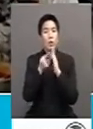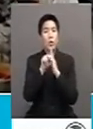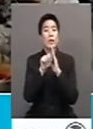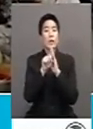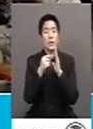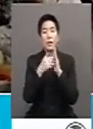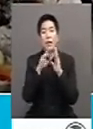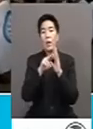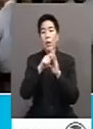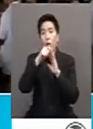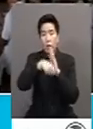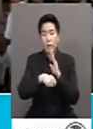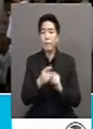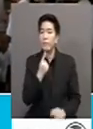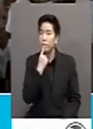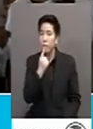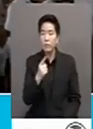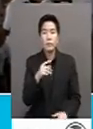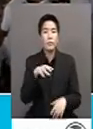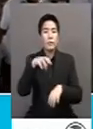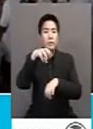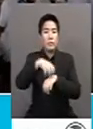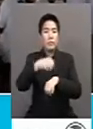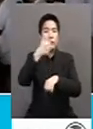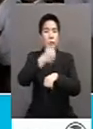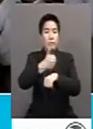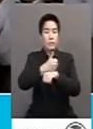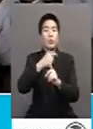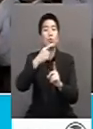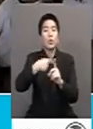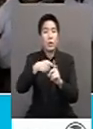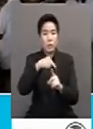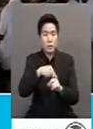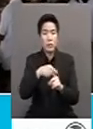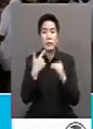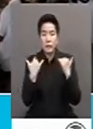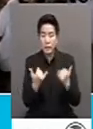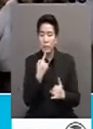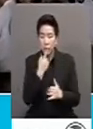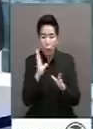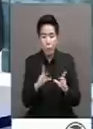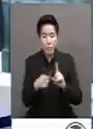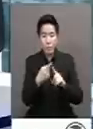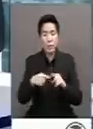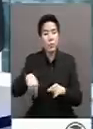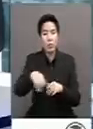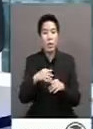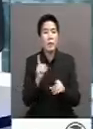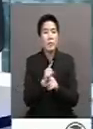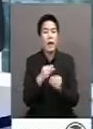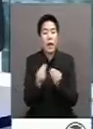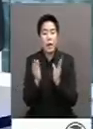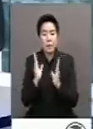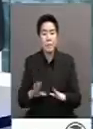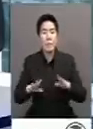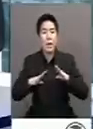านะคะจะไปแจ้งความร้องทุกข์ดำเนินคดีกับรักษาการเจ้าอาวาสวัดพระธรรมกายร่วมกับพวก ฐานให้ที่พักพิ